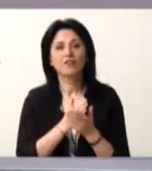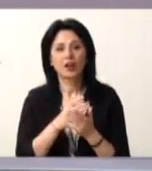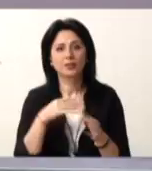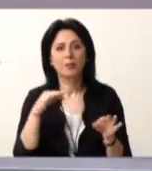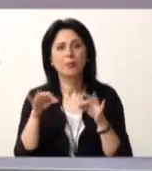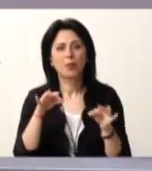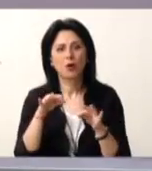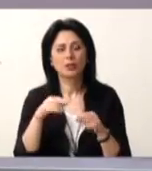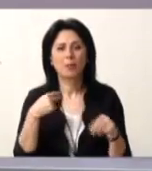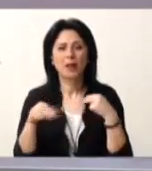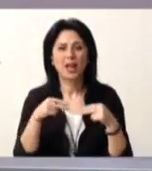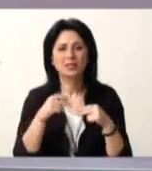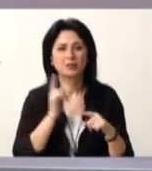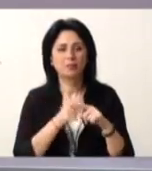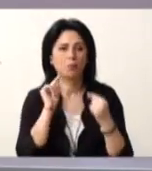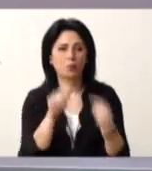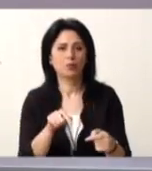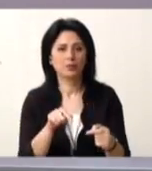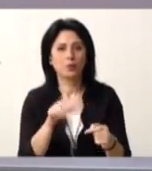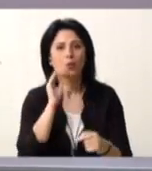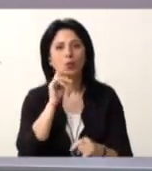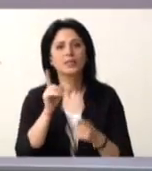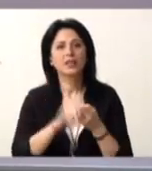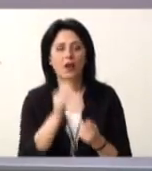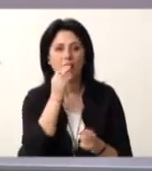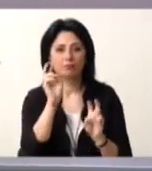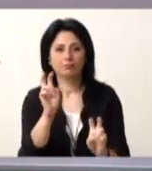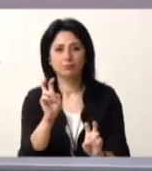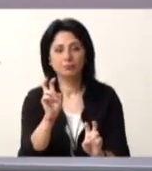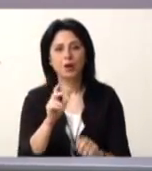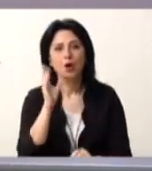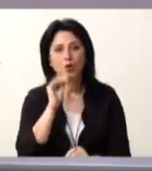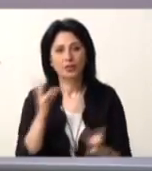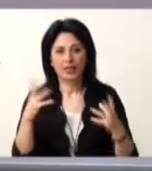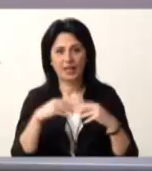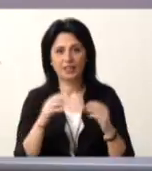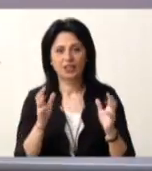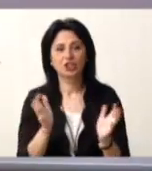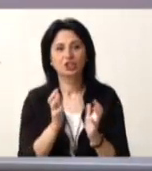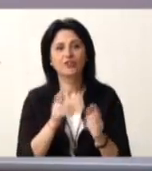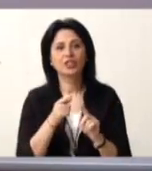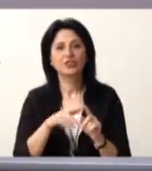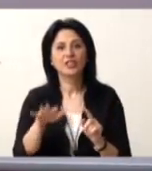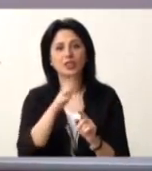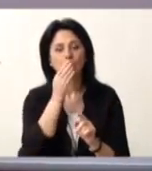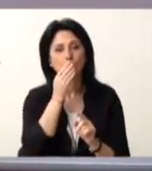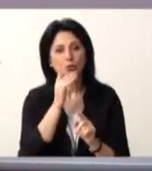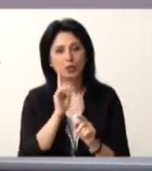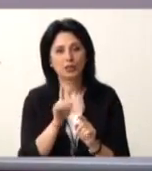პოლიეთილენის, პლასტმასის და მეტალის წინააღმდეგ, როდესაც ეს ეხება საკვებ პროდუქტებს. მოდით ერთად შევინახოთ თქვენი სურსათი